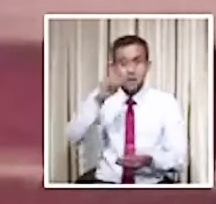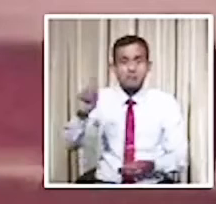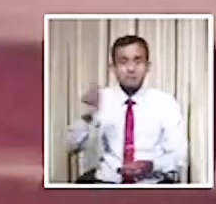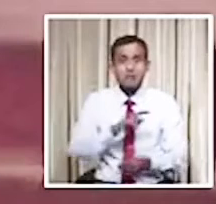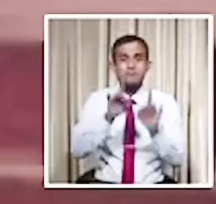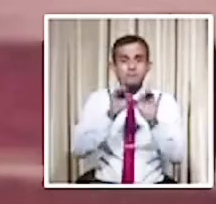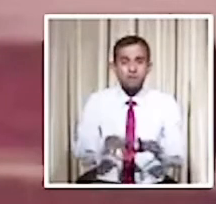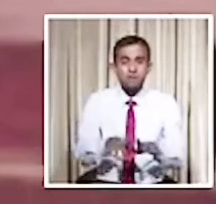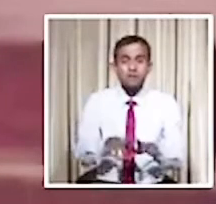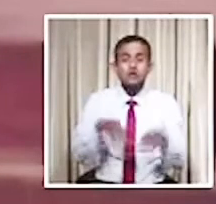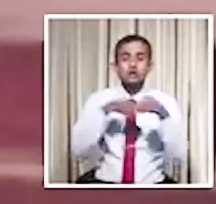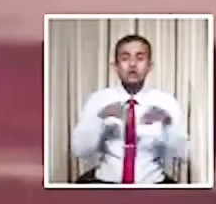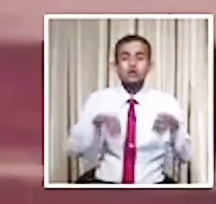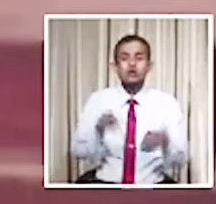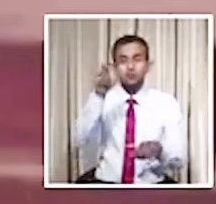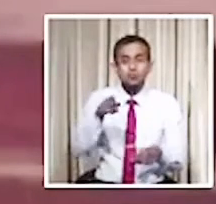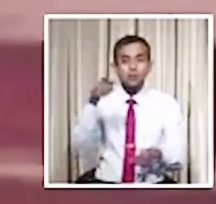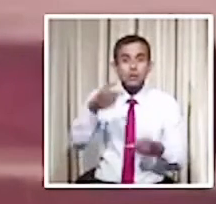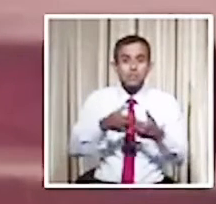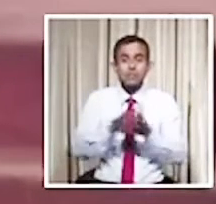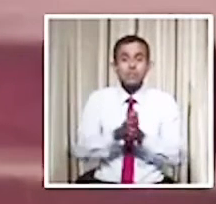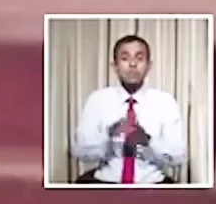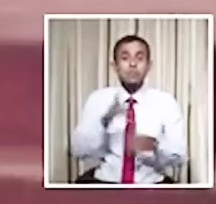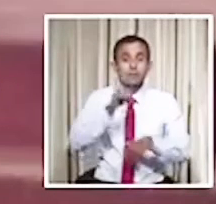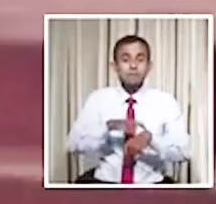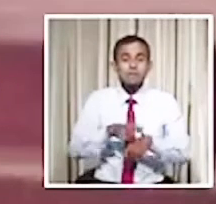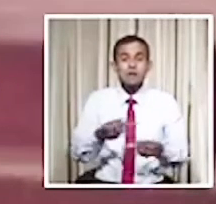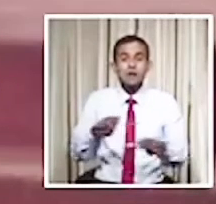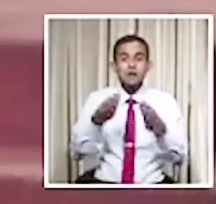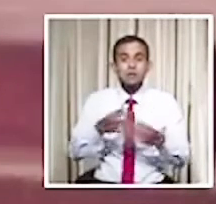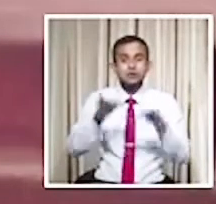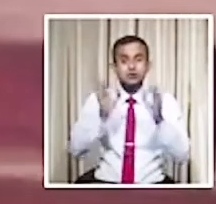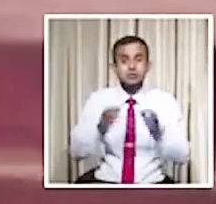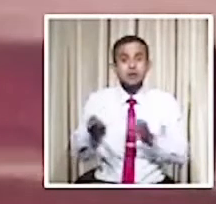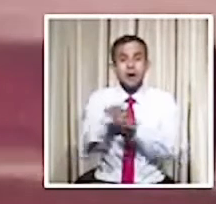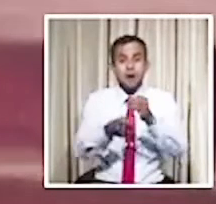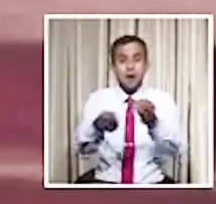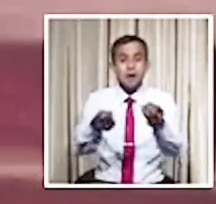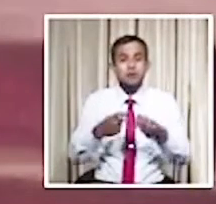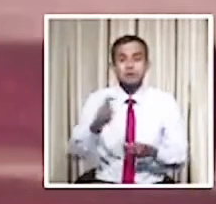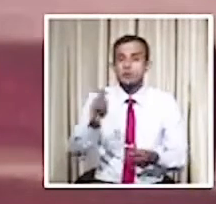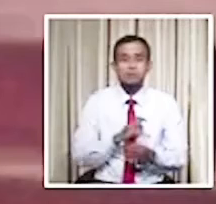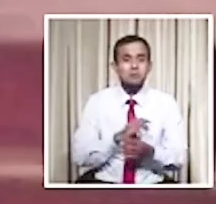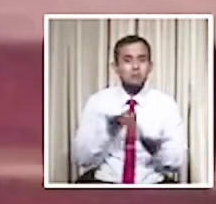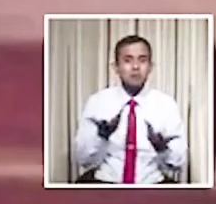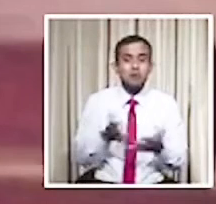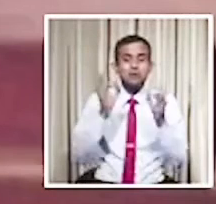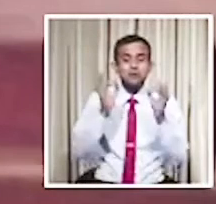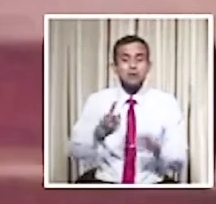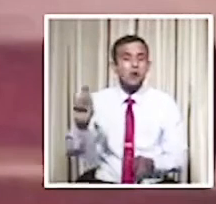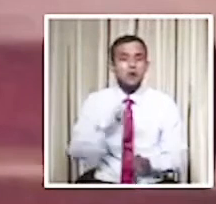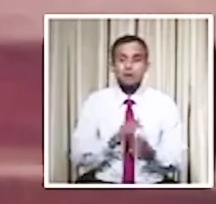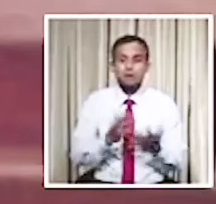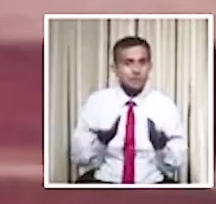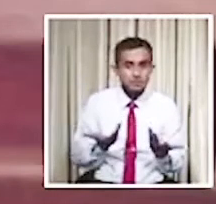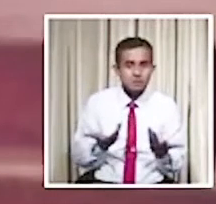எனவே இவ்வாறான ஒரு வரவு செலவு திட்டத்தை சமர்ப்பித்த நிதியமைச்சருக்கு முதலில் நன்றியை தெரிவித்துக் கொள்வதாகவும் ராஜாங்க அமைச்சர்